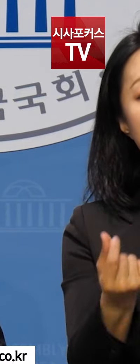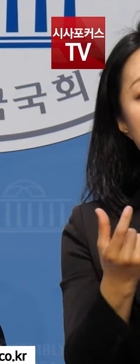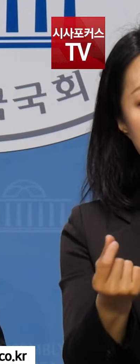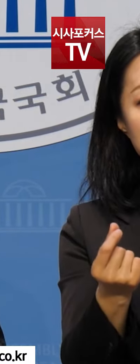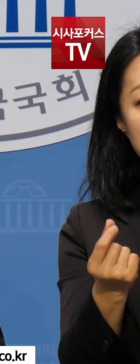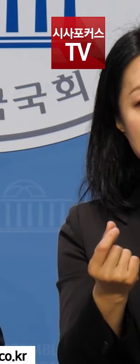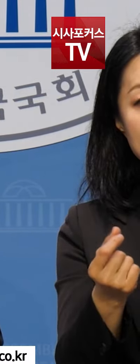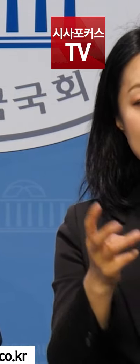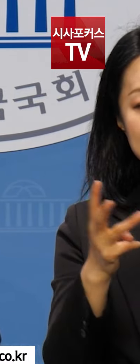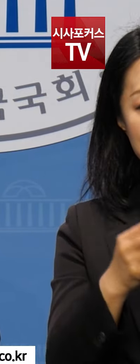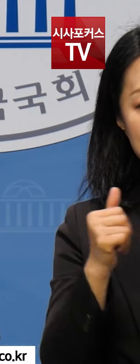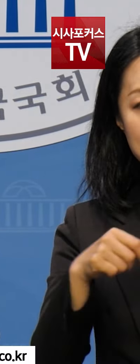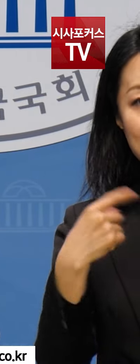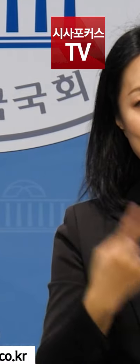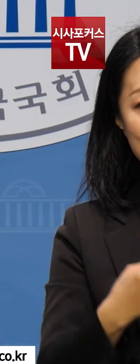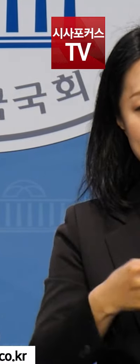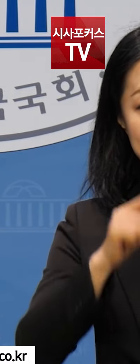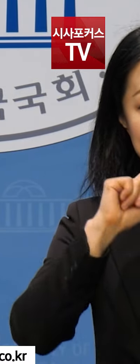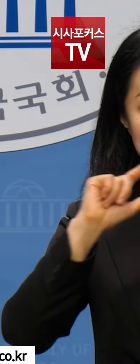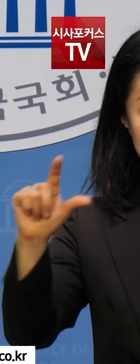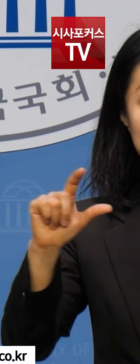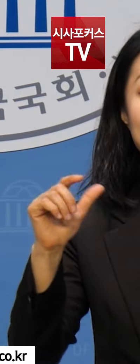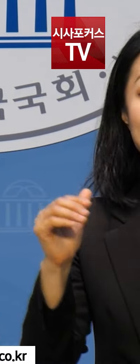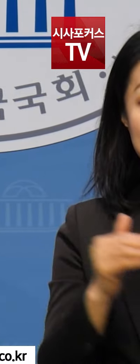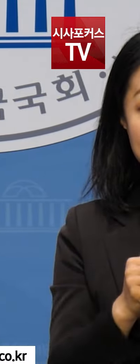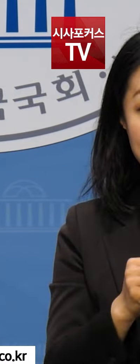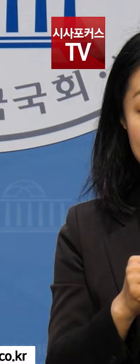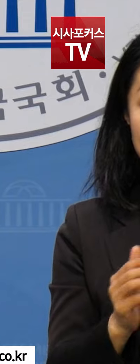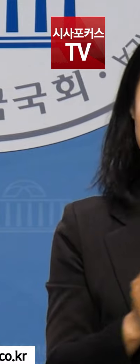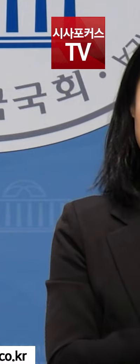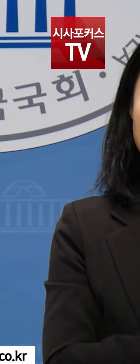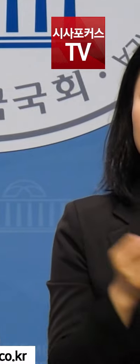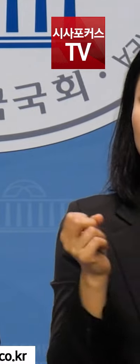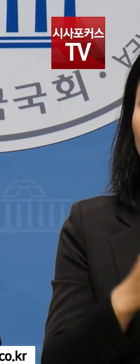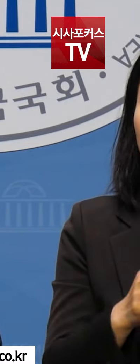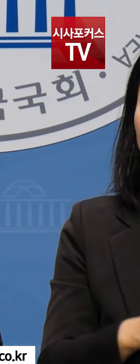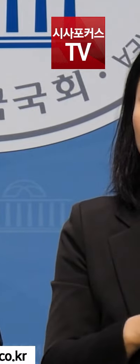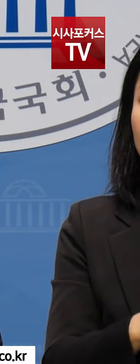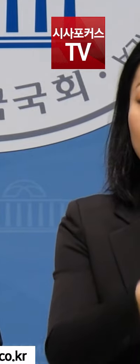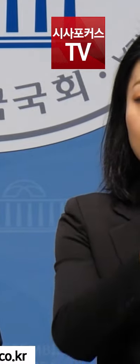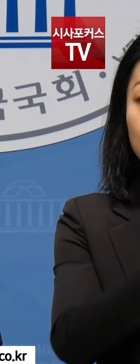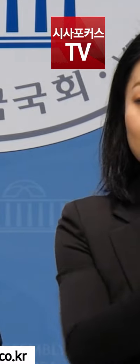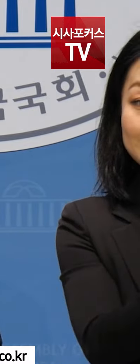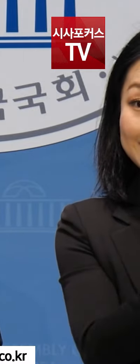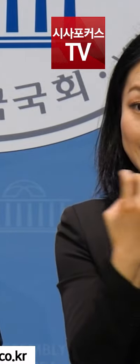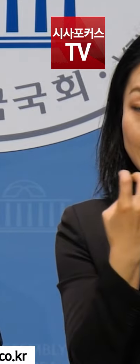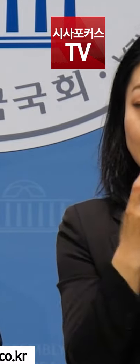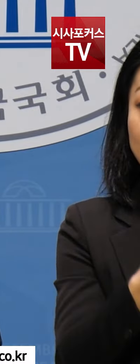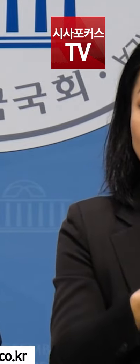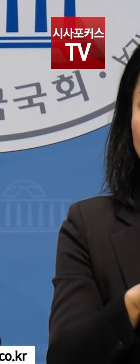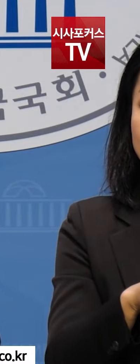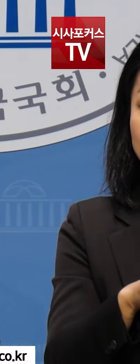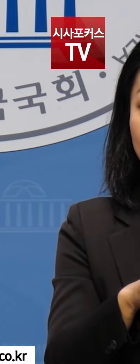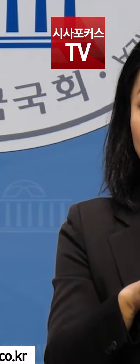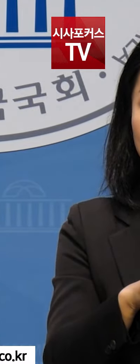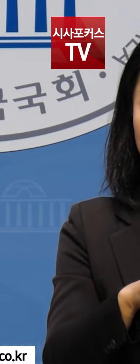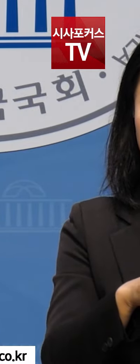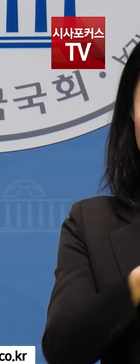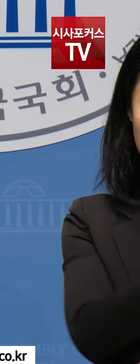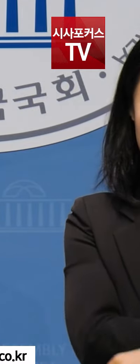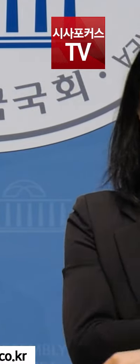주목할 필요가 있습니다. 또한 아시다시피 탄핵 심판의 주체는